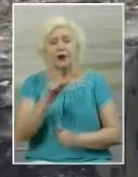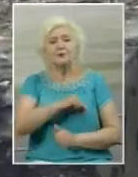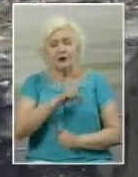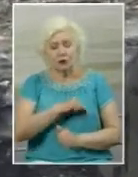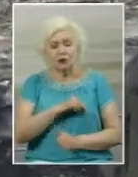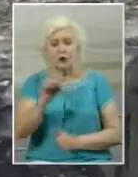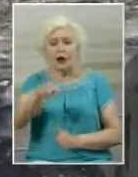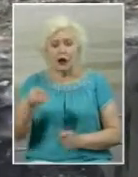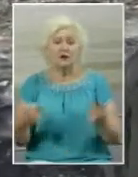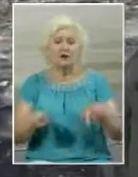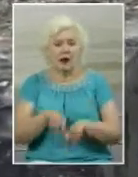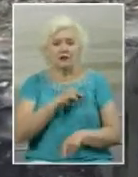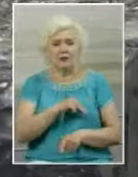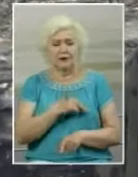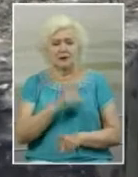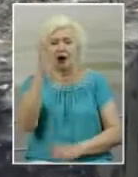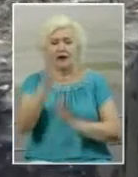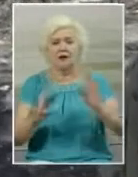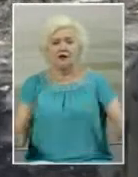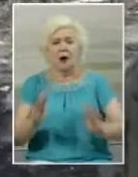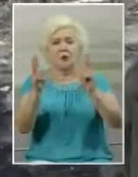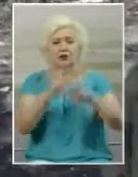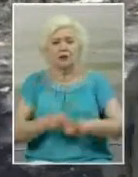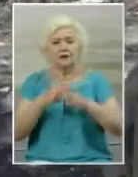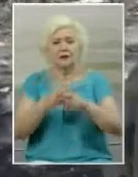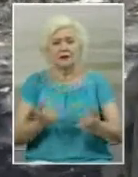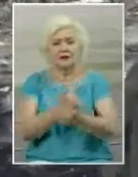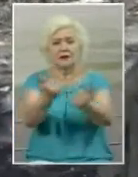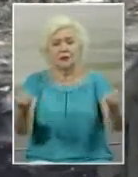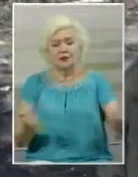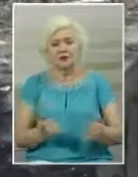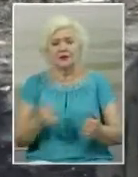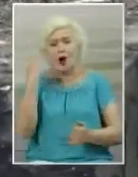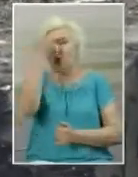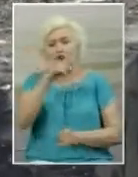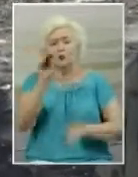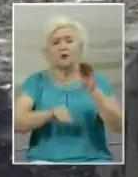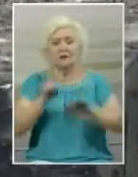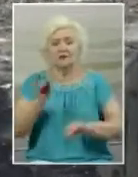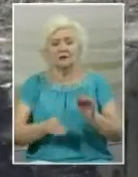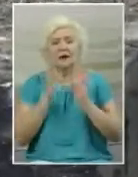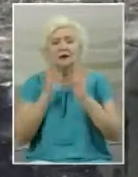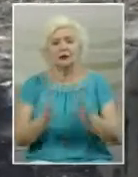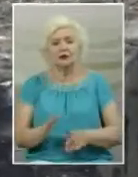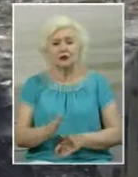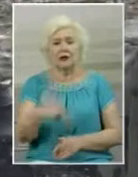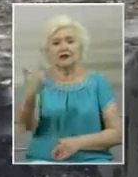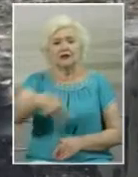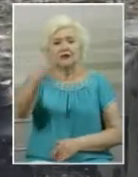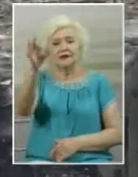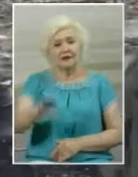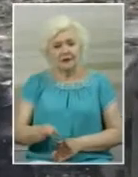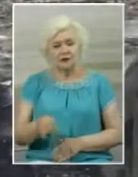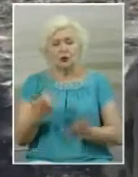працює, але як працює? Лісопожежна станція забезпечена особовим складом лише на